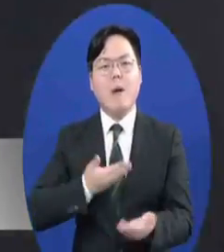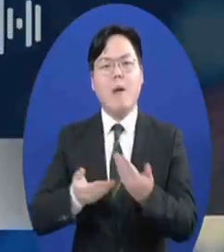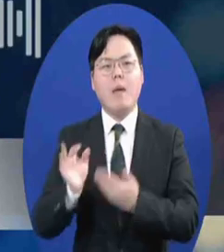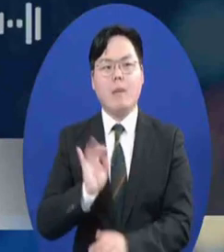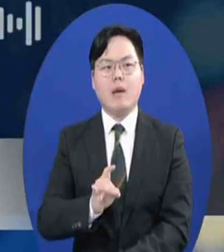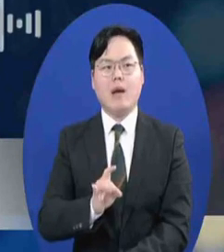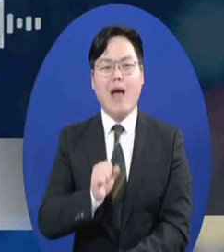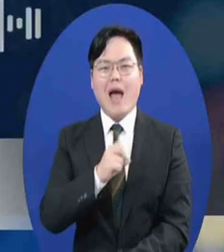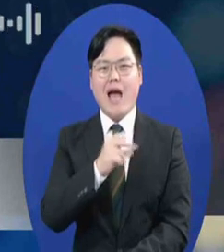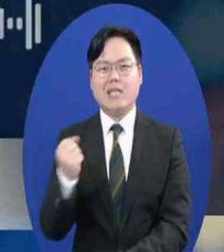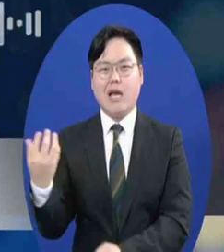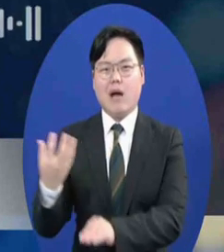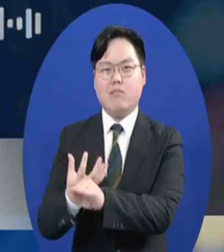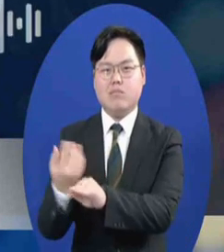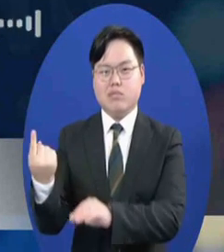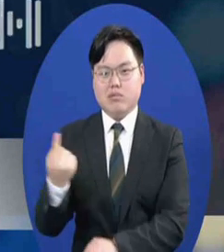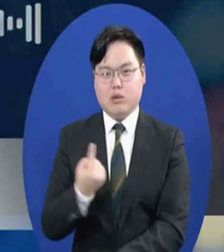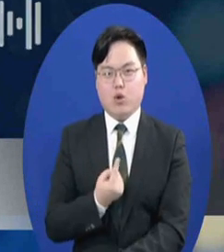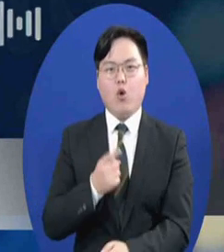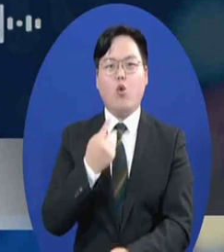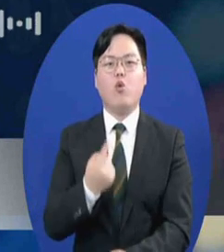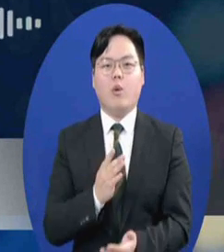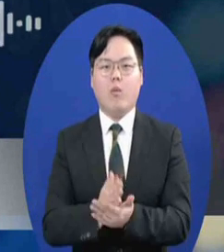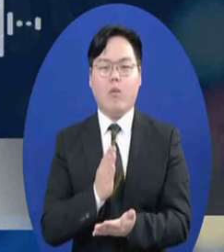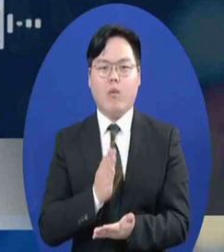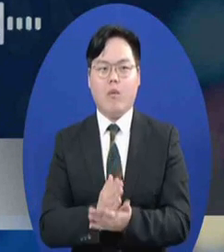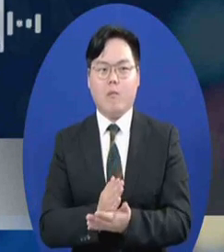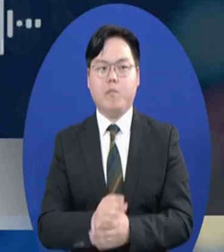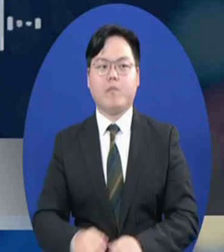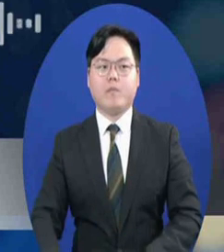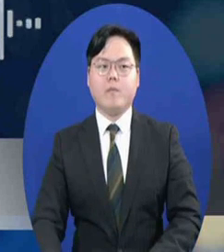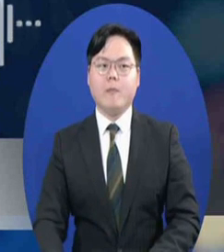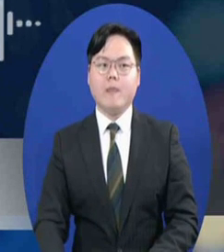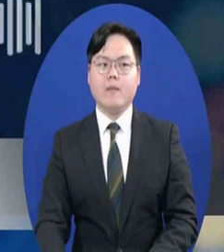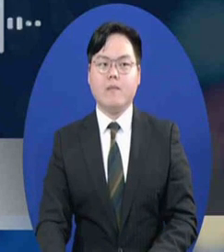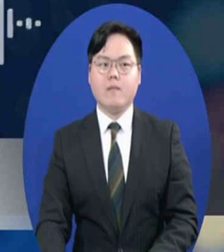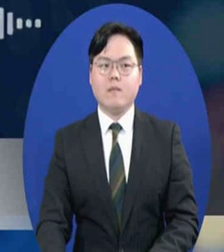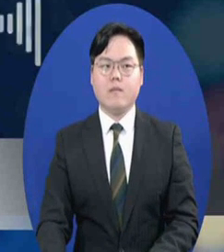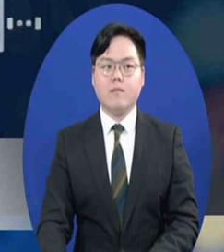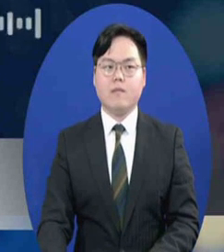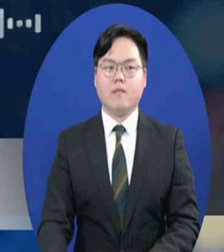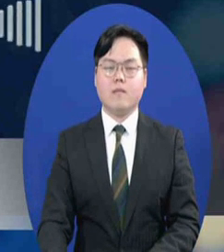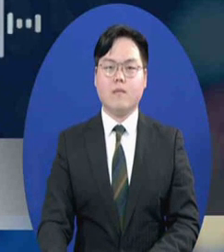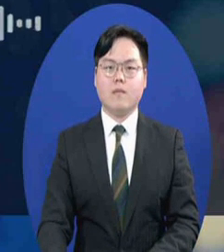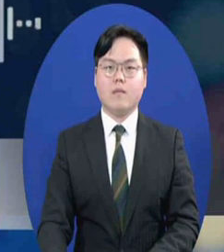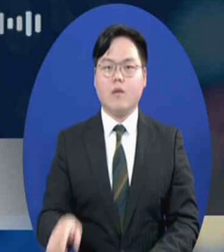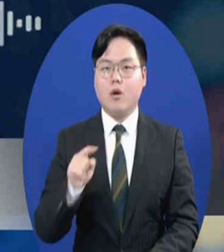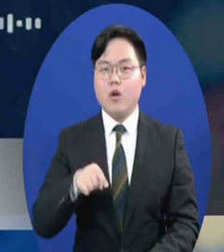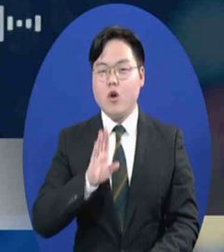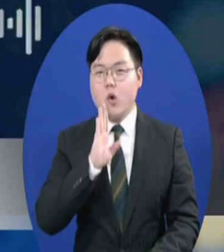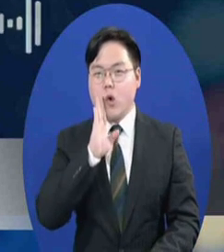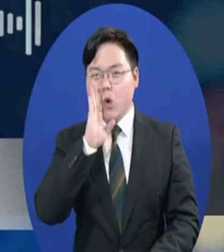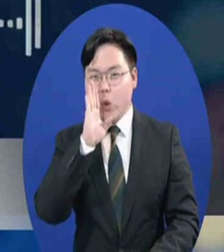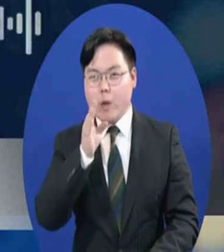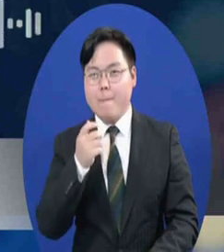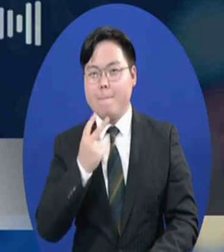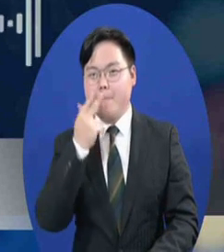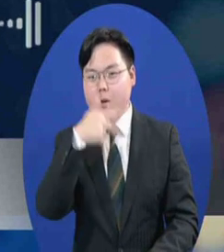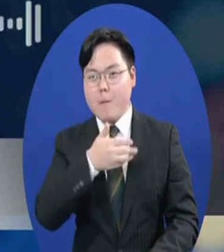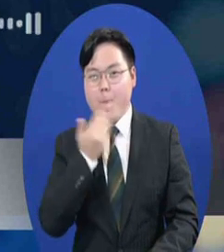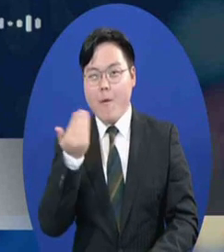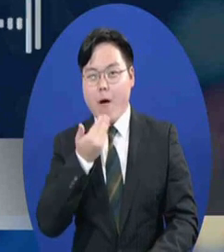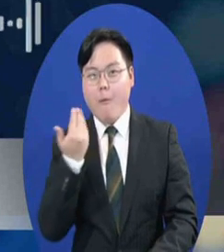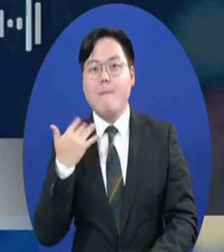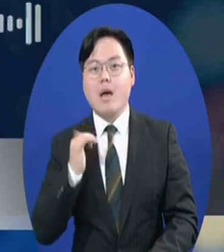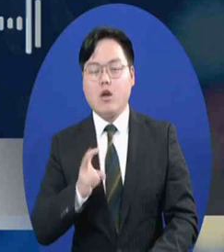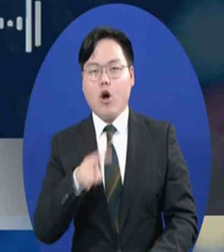одоо ачаа үүлэг. Ер нь бол хэвийн байдлаар л ажиллаж байгаа. Ер нь одоо нөгөө өглөө бүр шатхан байхгүйсэн газрууд